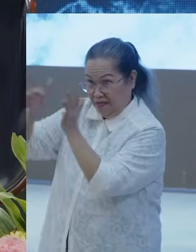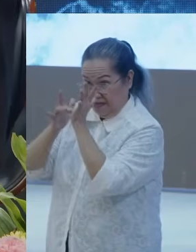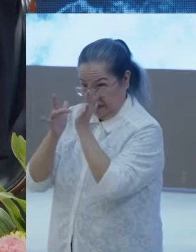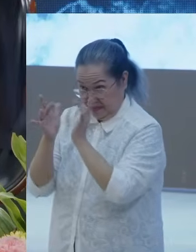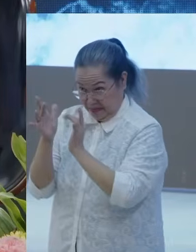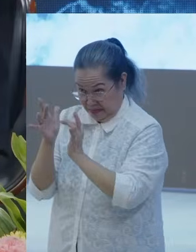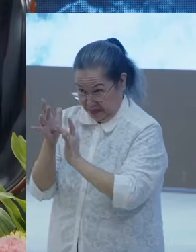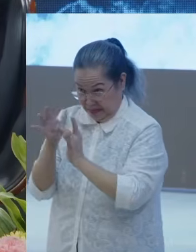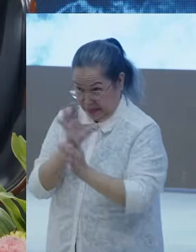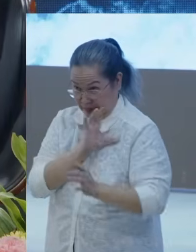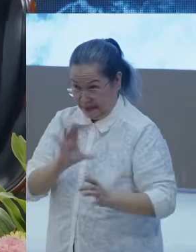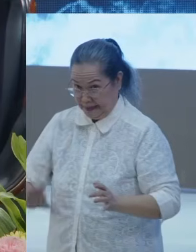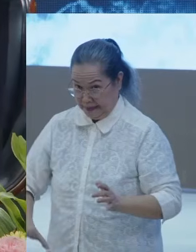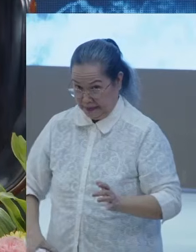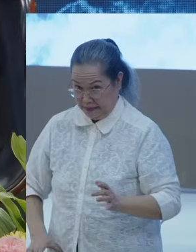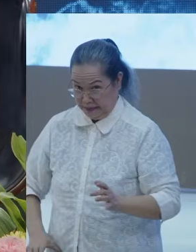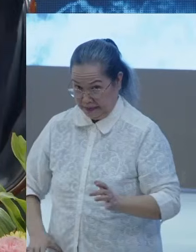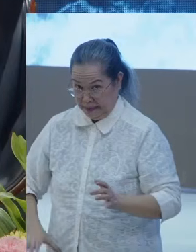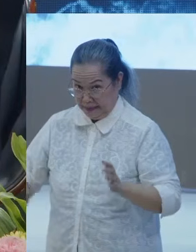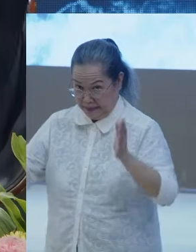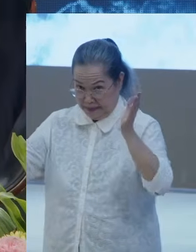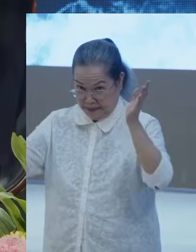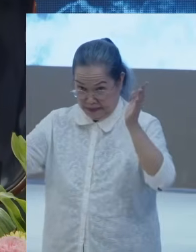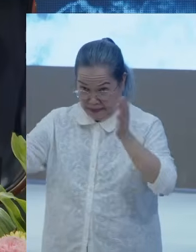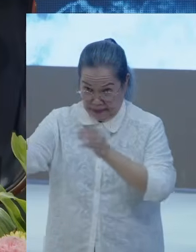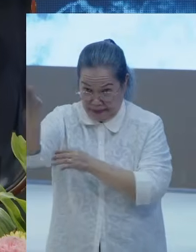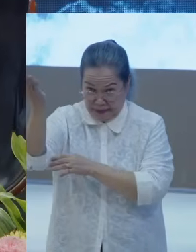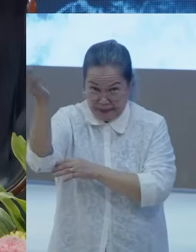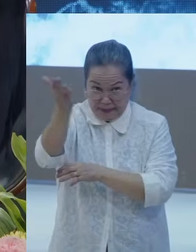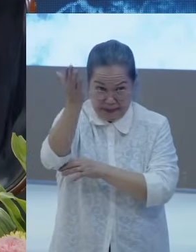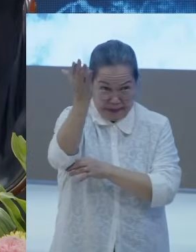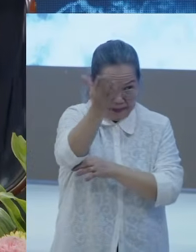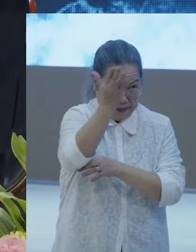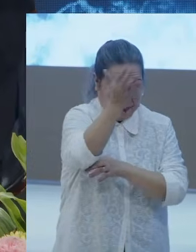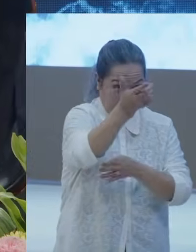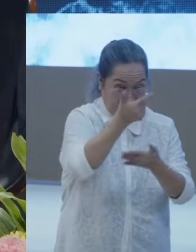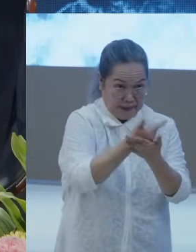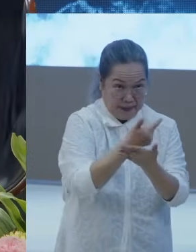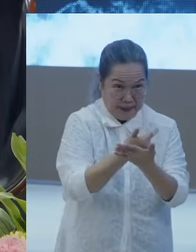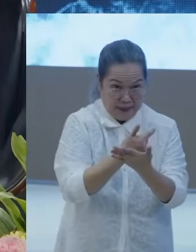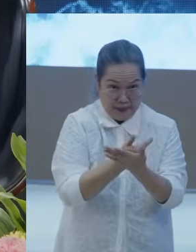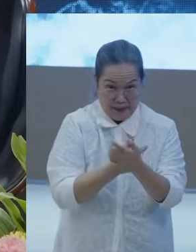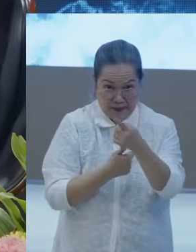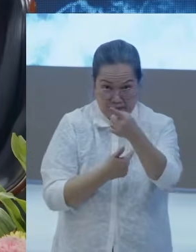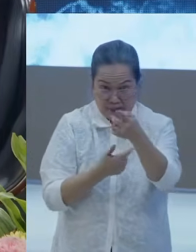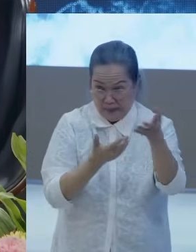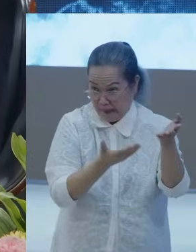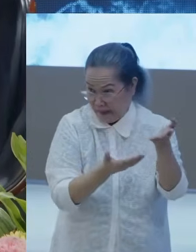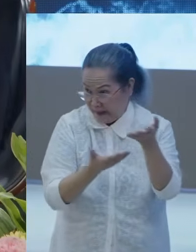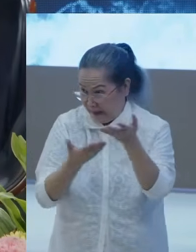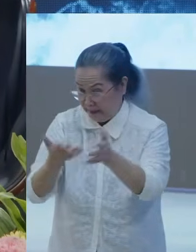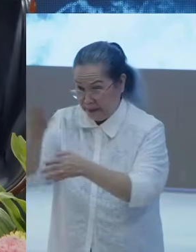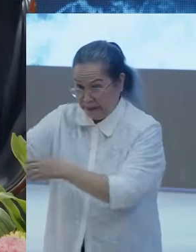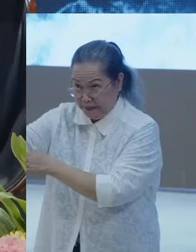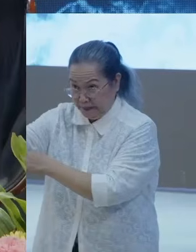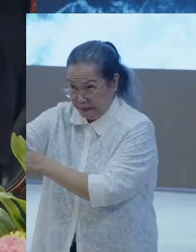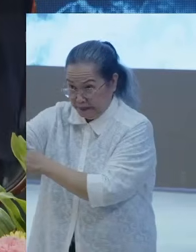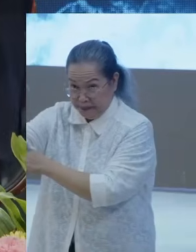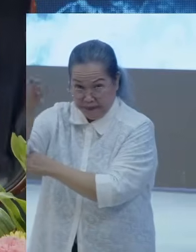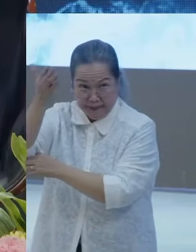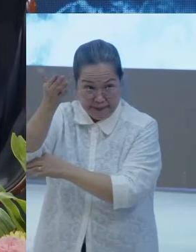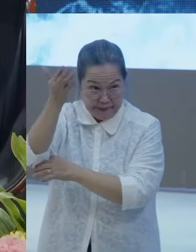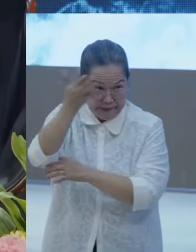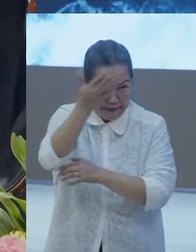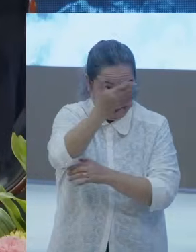pagkatapos niyang i-expose sa inyo ang gospel, dinala niya kayo sa isang gospel preaching church katulad ng